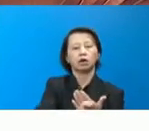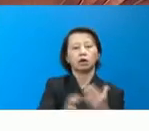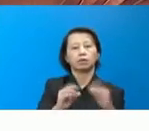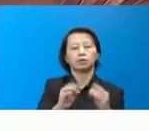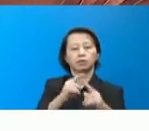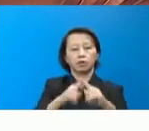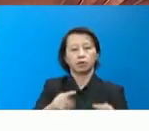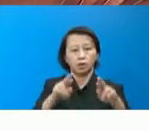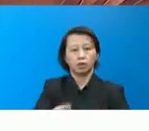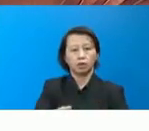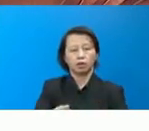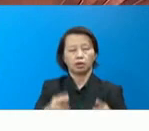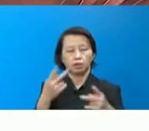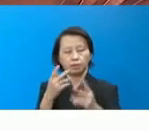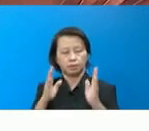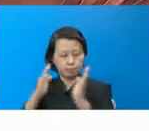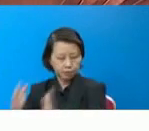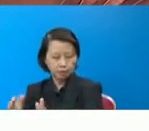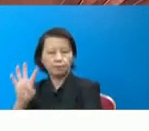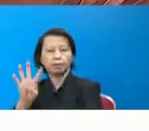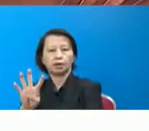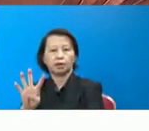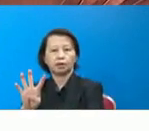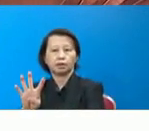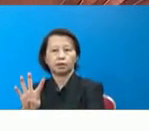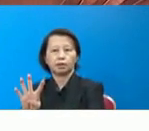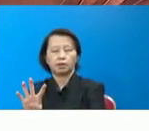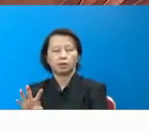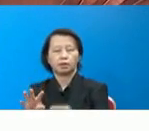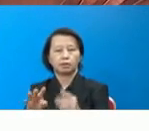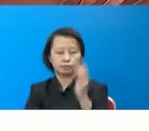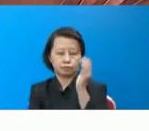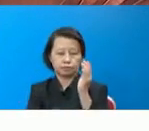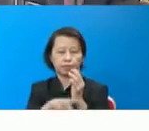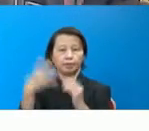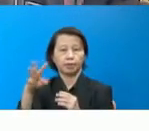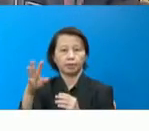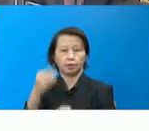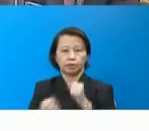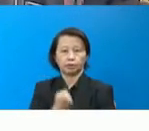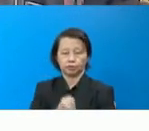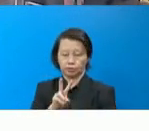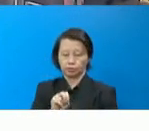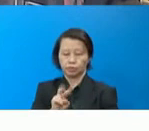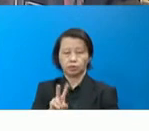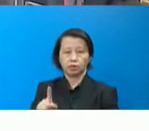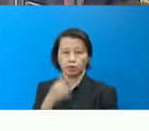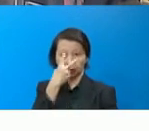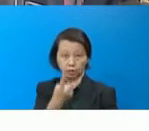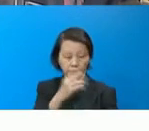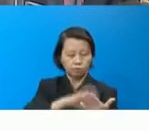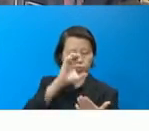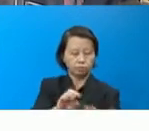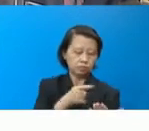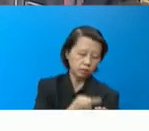produksi Jateng kuasa itu Gatot Saifudin Nasution terbentangnya dapur Basara undang-undang anti lompati itu ditangguh buat kali